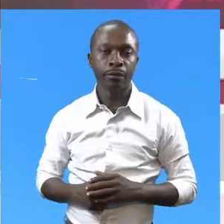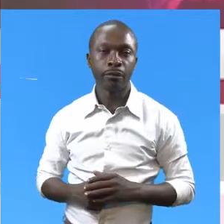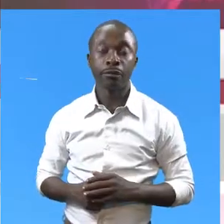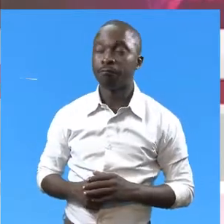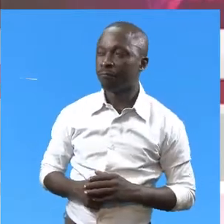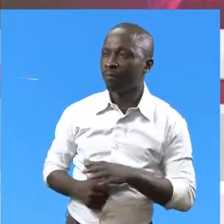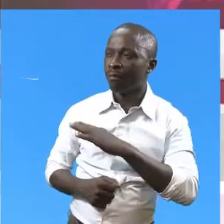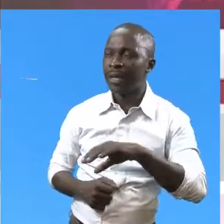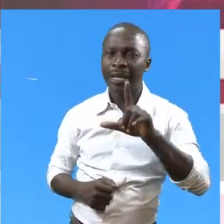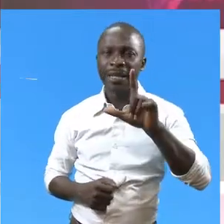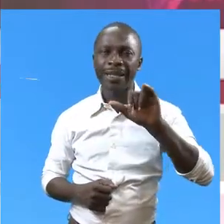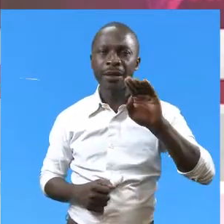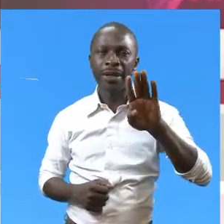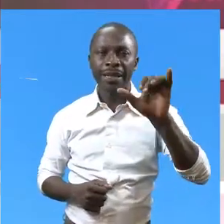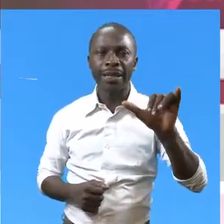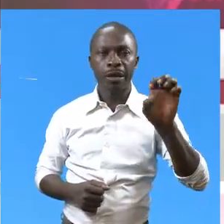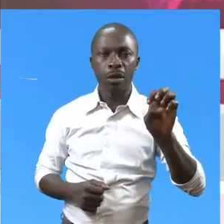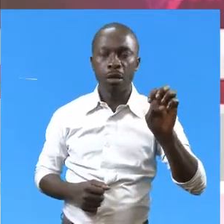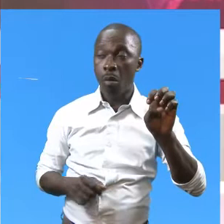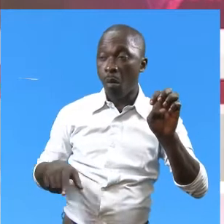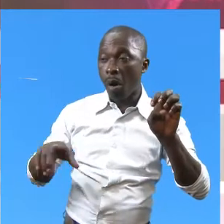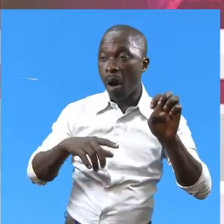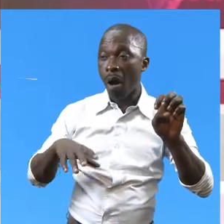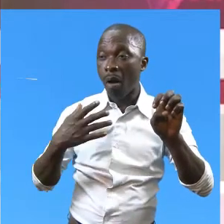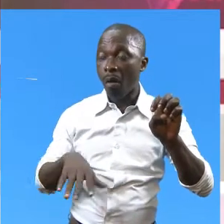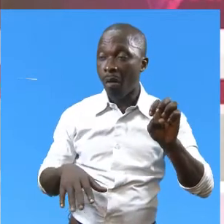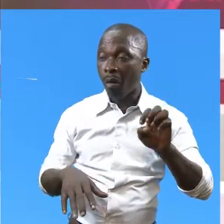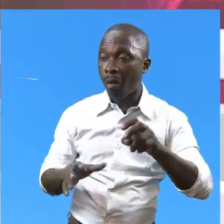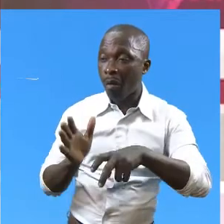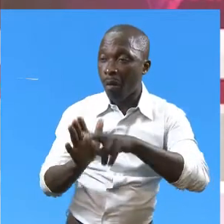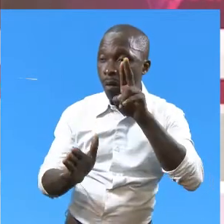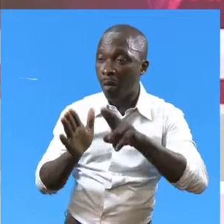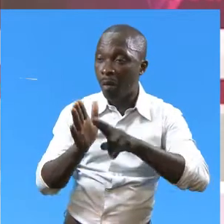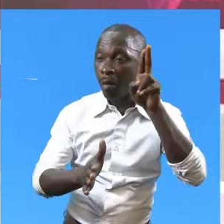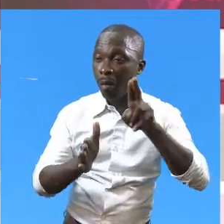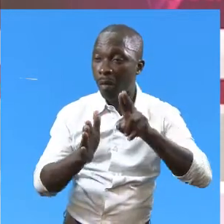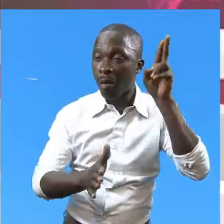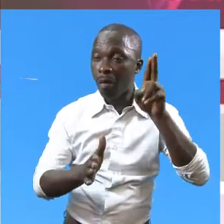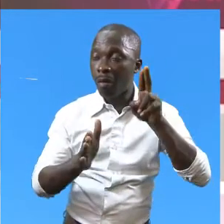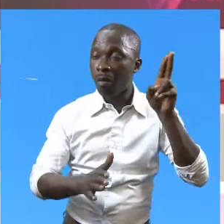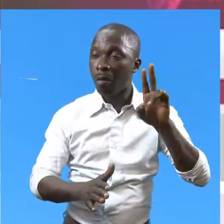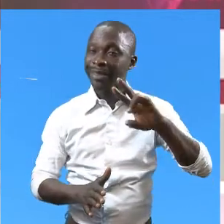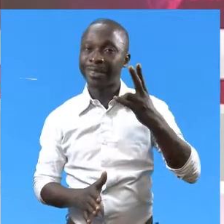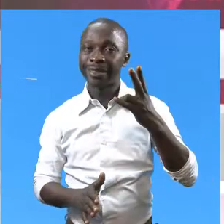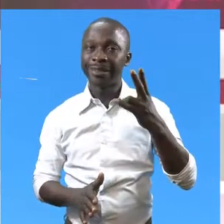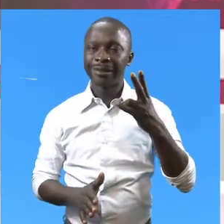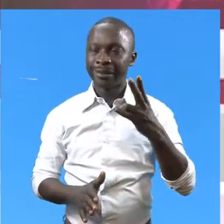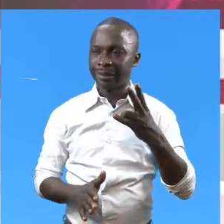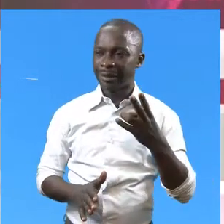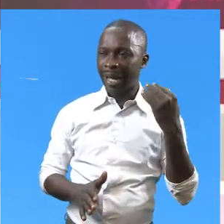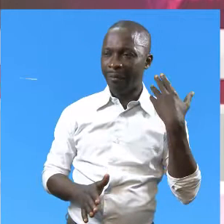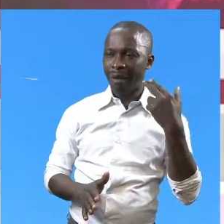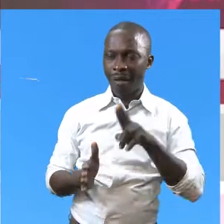Libye, 17 cadavres ont été exhumés dans cette nouvelle fosse jeudi dernier dans la région de Tarouma. L'annonce a été